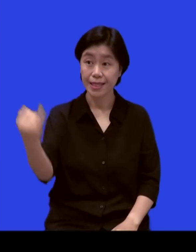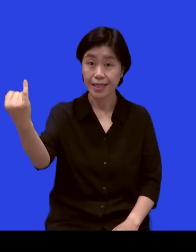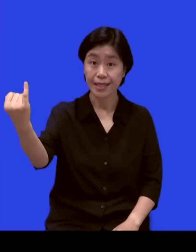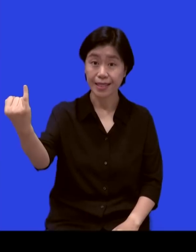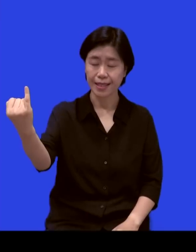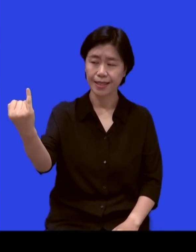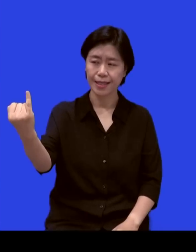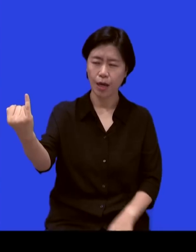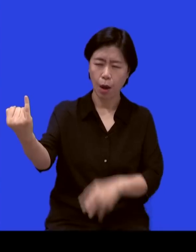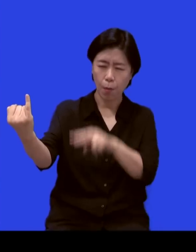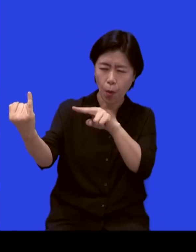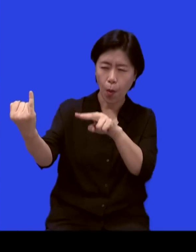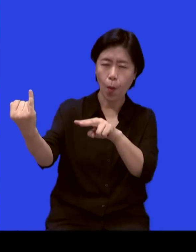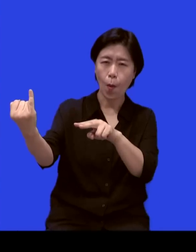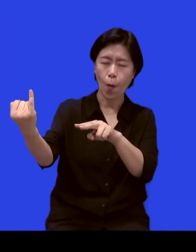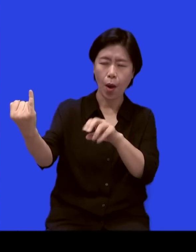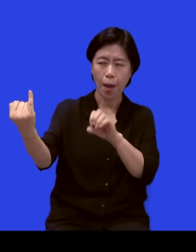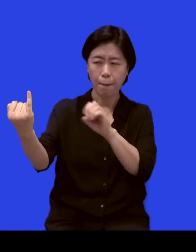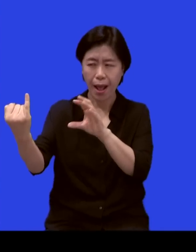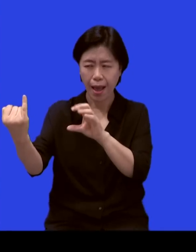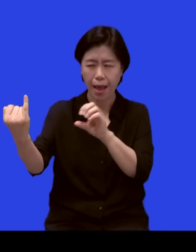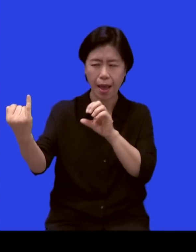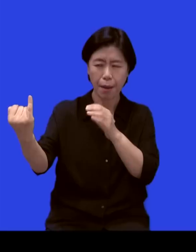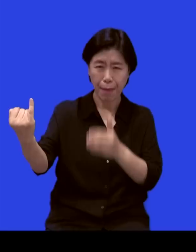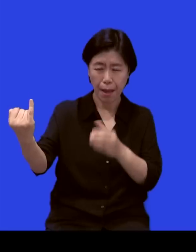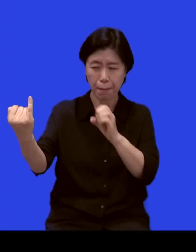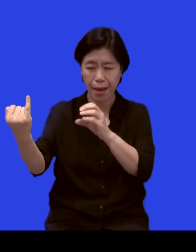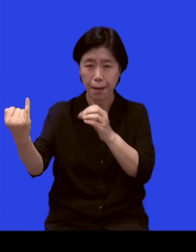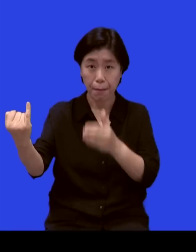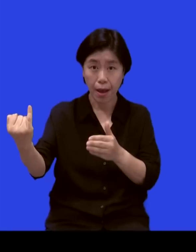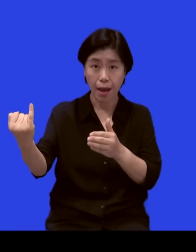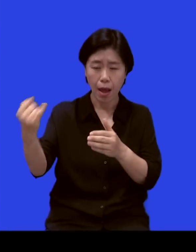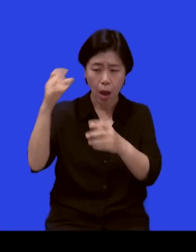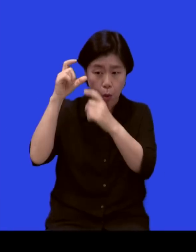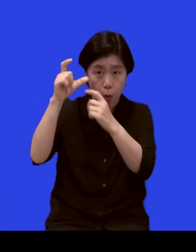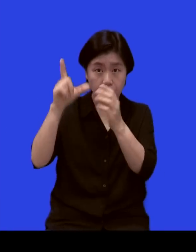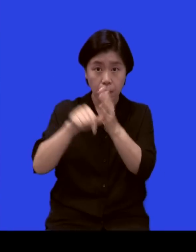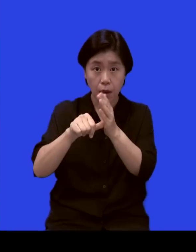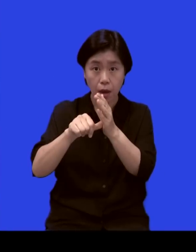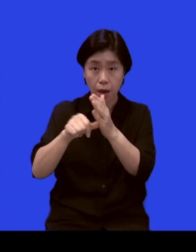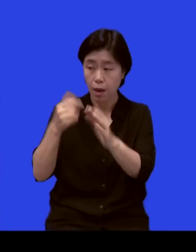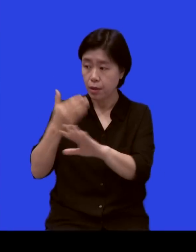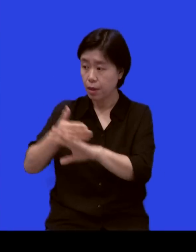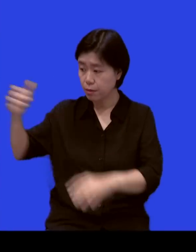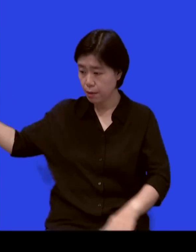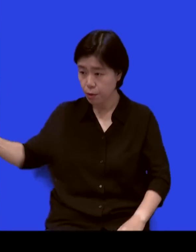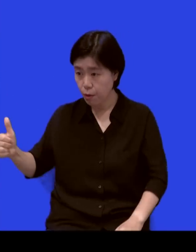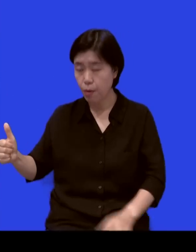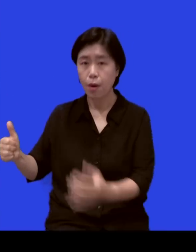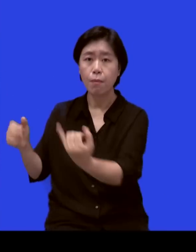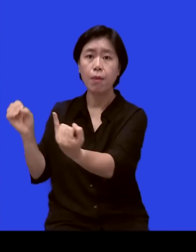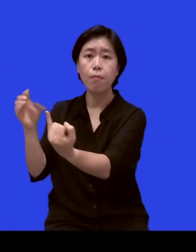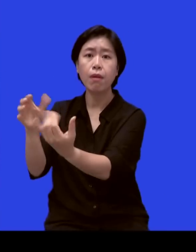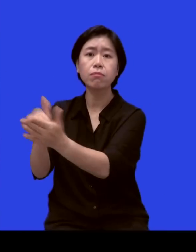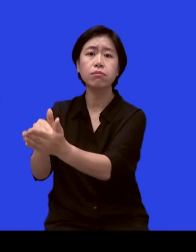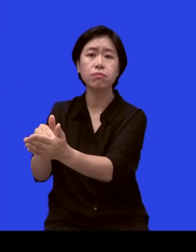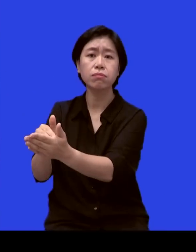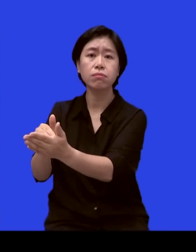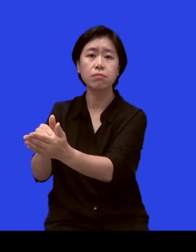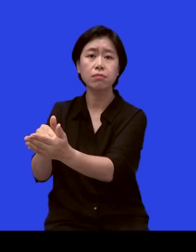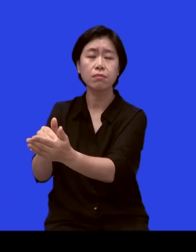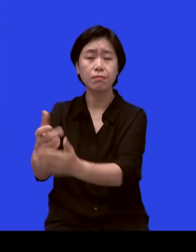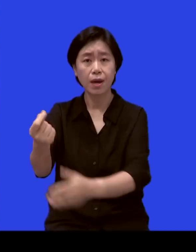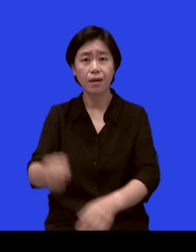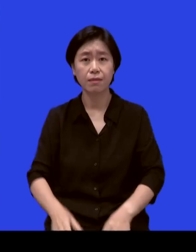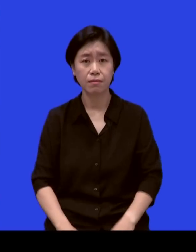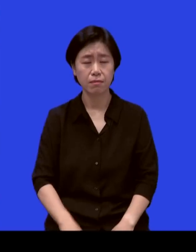네. 네. 마음에 들어가지고 네. 말을 걸까 말까 막 고민하잖아요. 네. 그러면 이제 다른 형제가 채가는 거예요. 그래. 그렇지 않았습니까? 그게 뭐 비유가